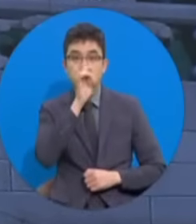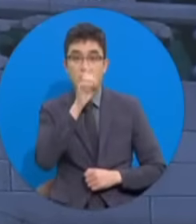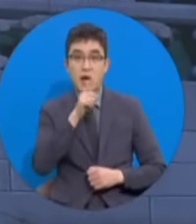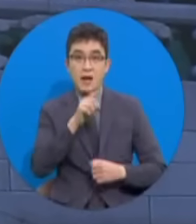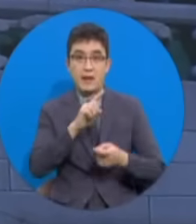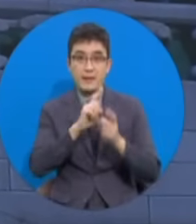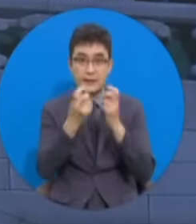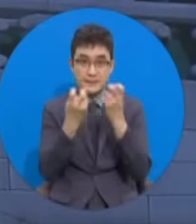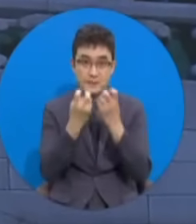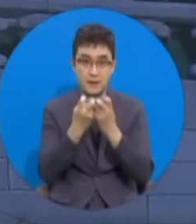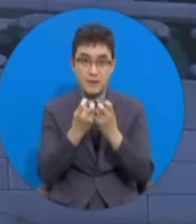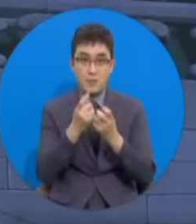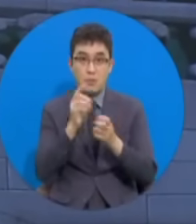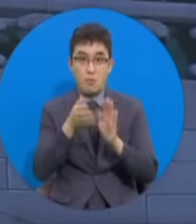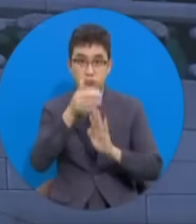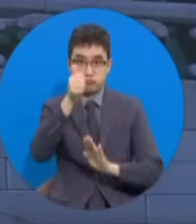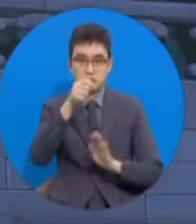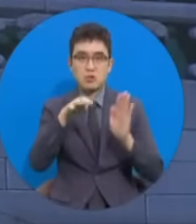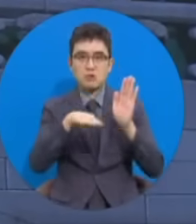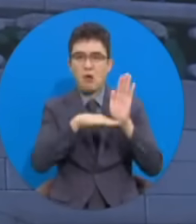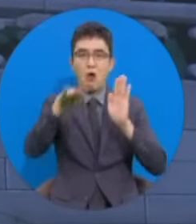경보를 격상시켰습니다.